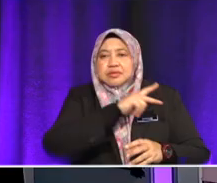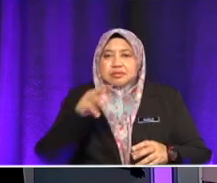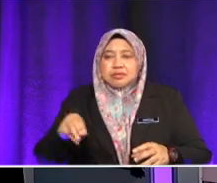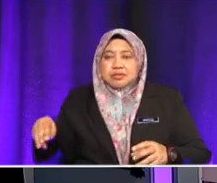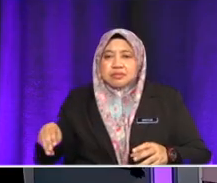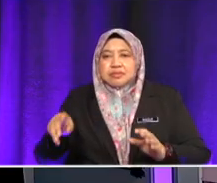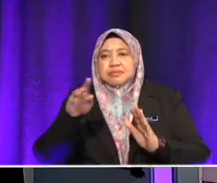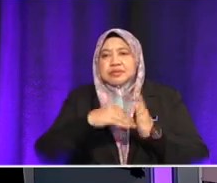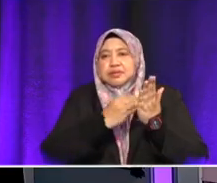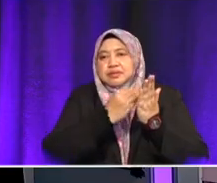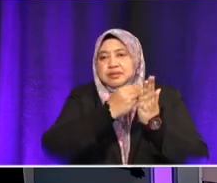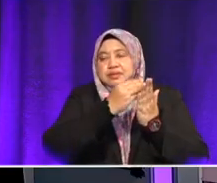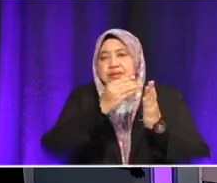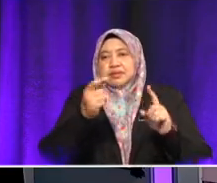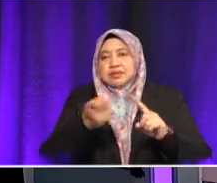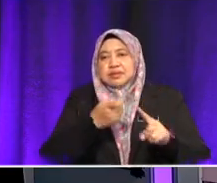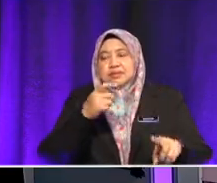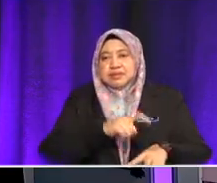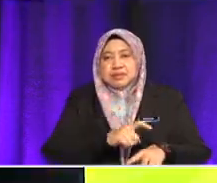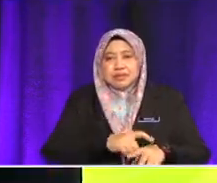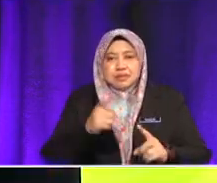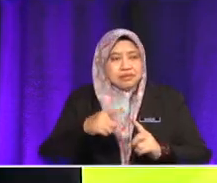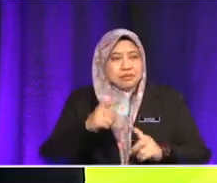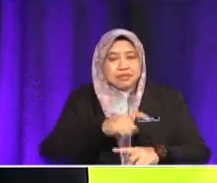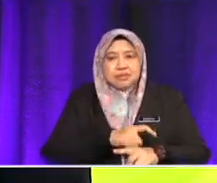dipertingkatkan dari masa ke masa Baik